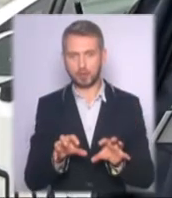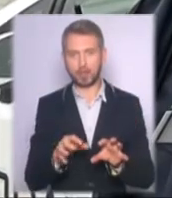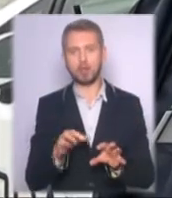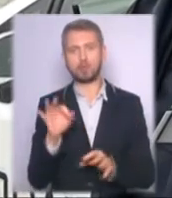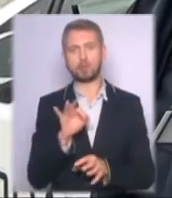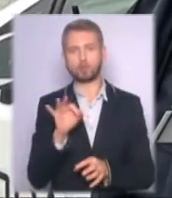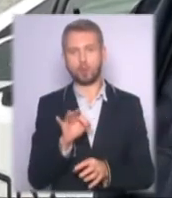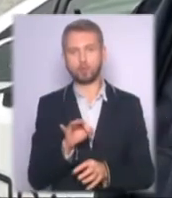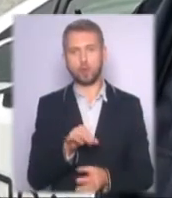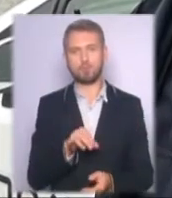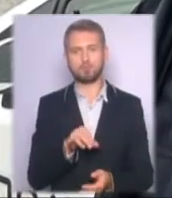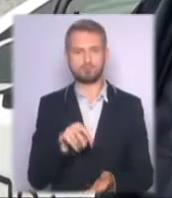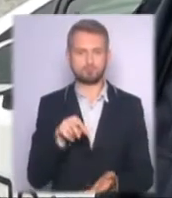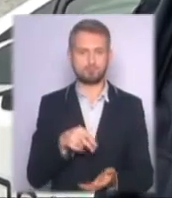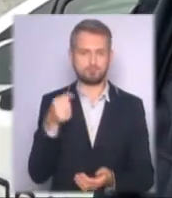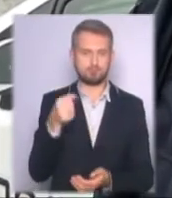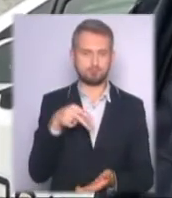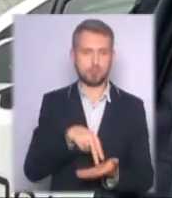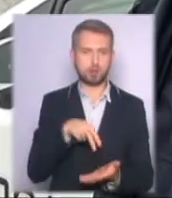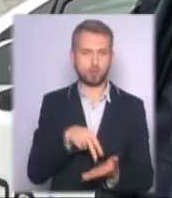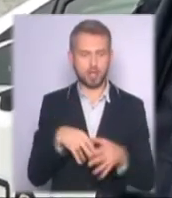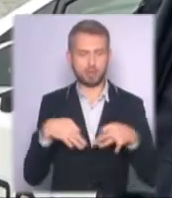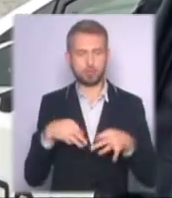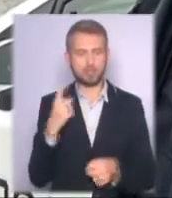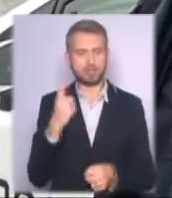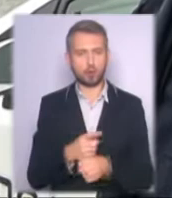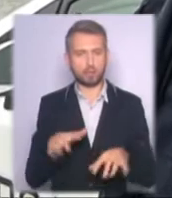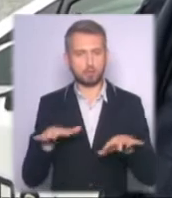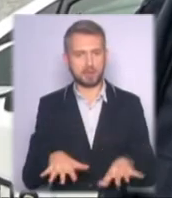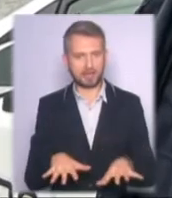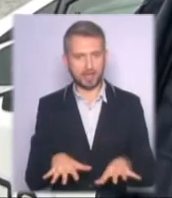стосовно паркування автомобілів у заборонених місцях